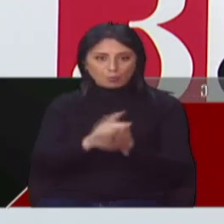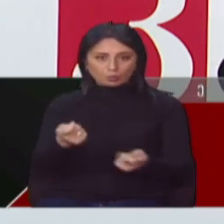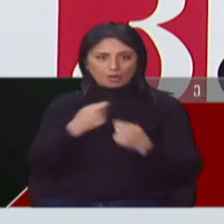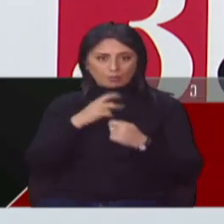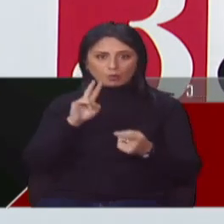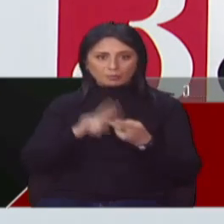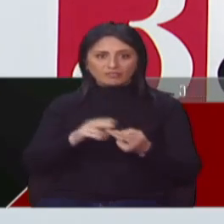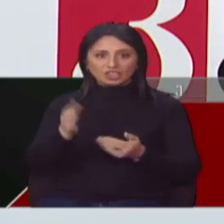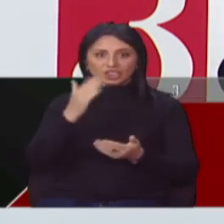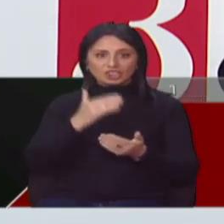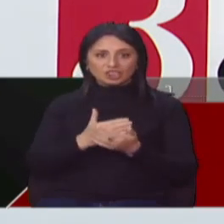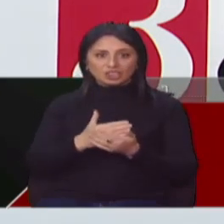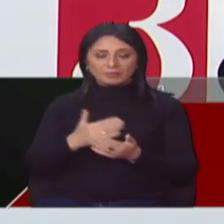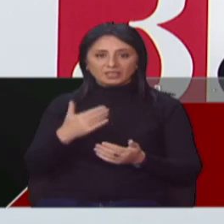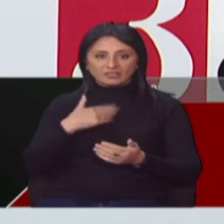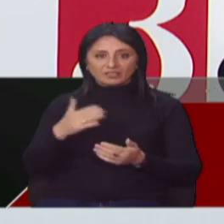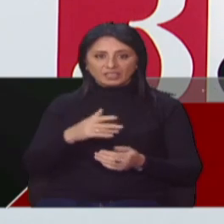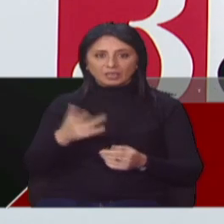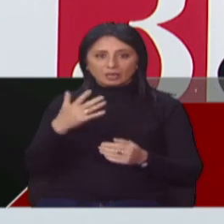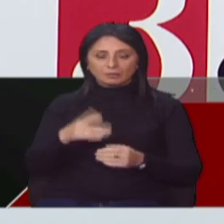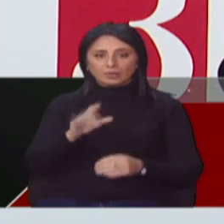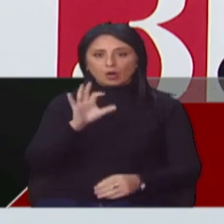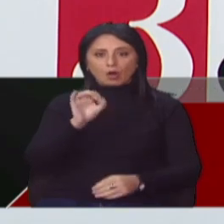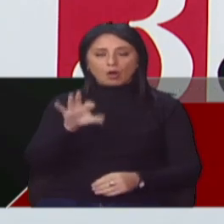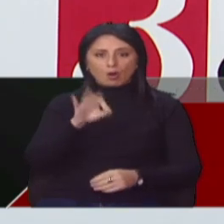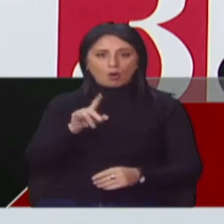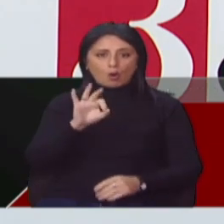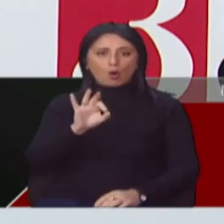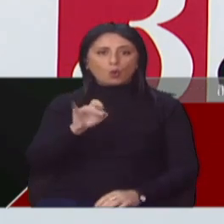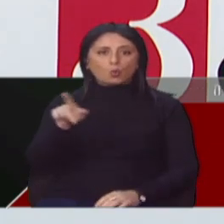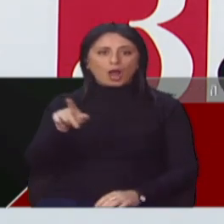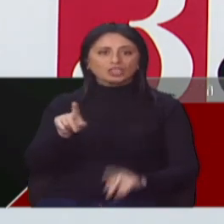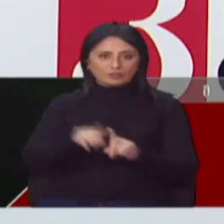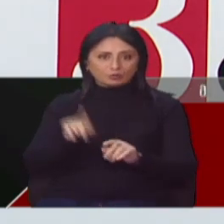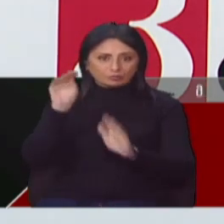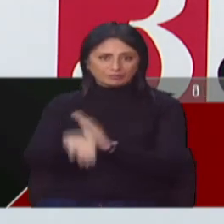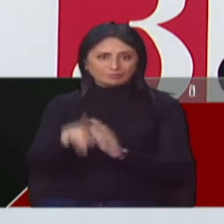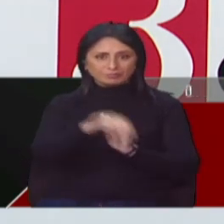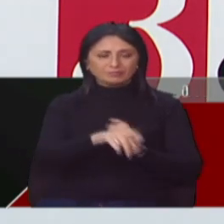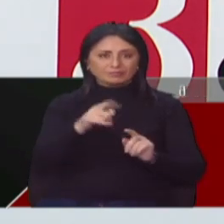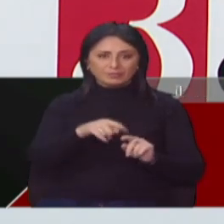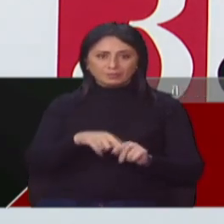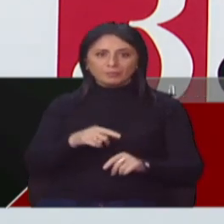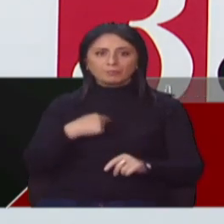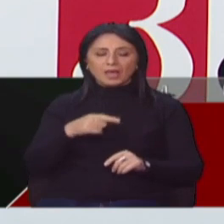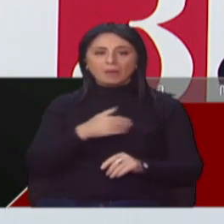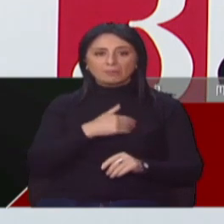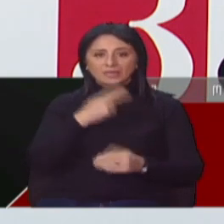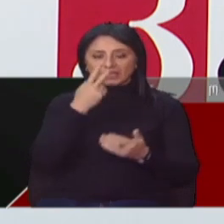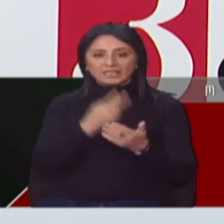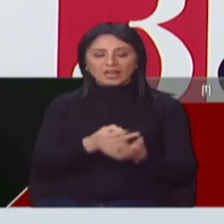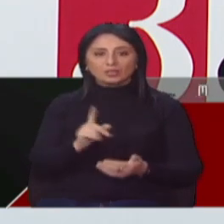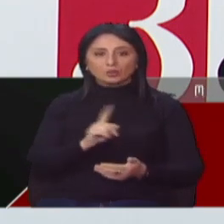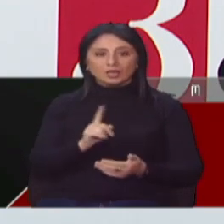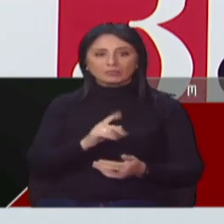მომისაჯეს. შემდეგ ჩემი ხელით უნდათ ირაკლი ქროშვილი გაეწირათ და ასევე იგნასი ურიბარანი გაეწირათ. მე ამით მინდა დაგანახოთ